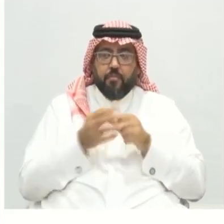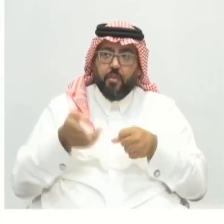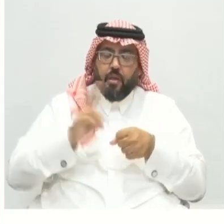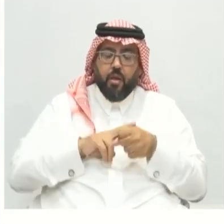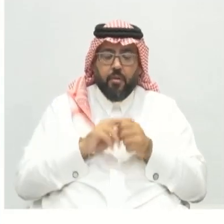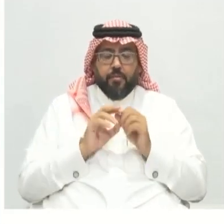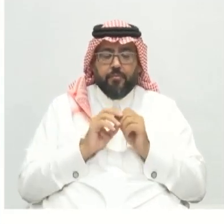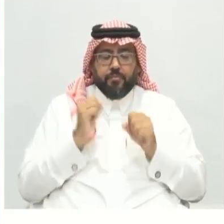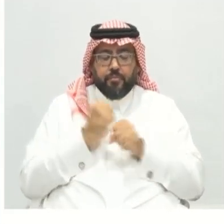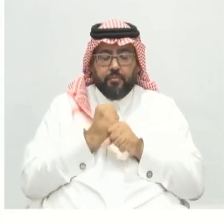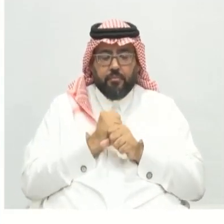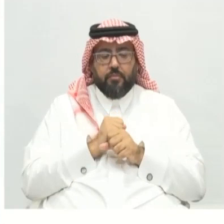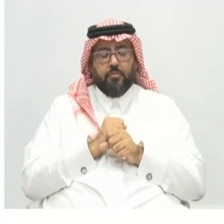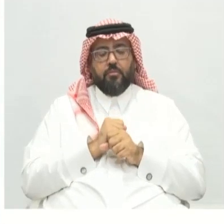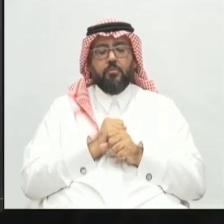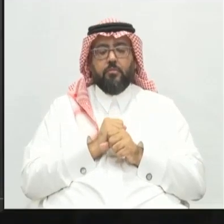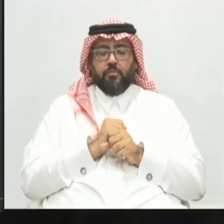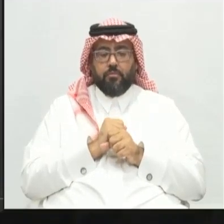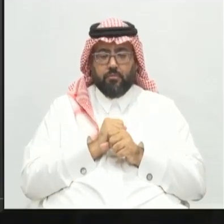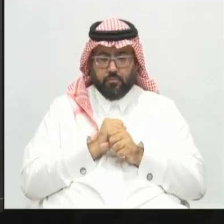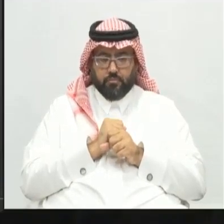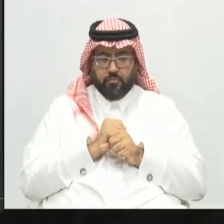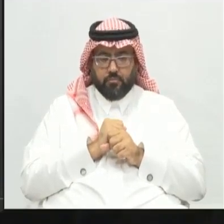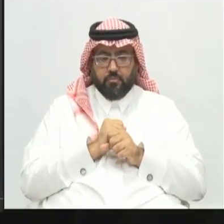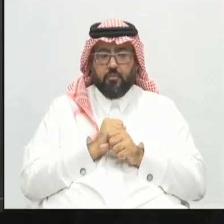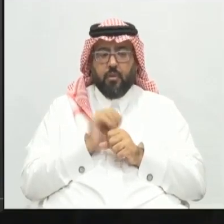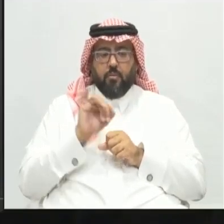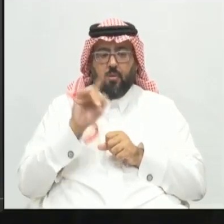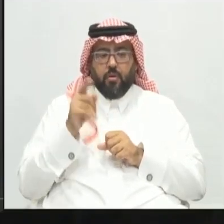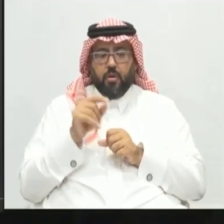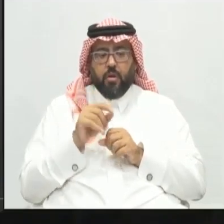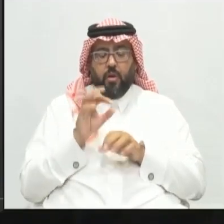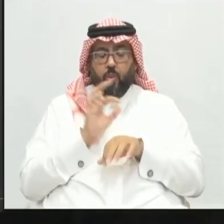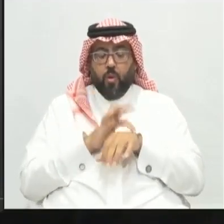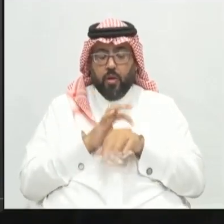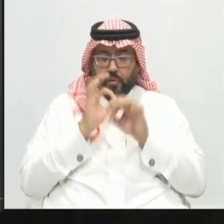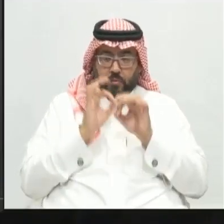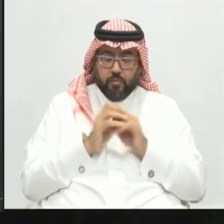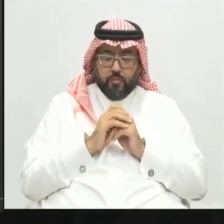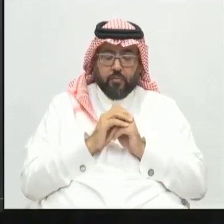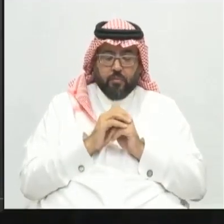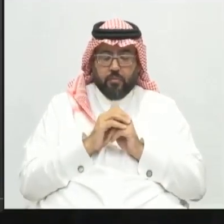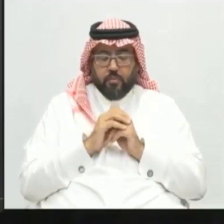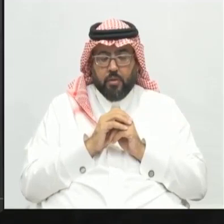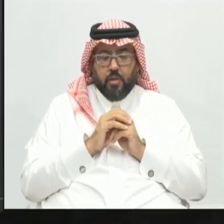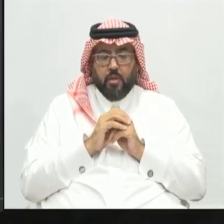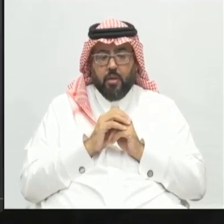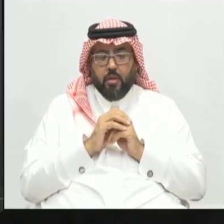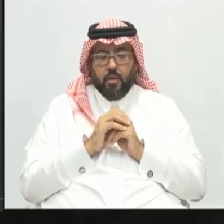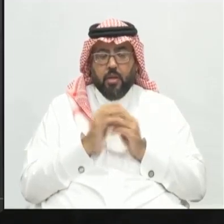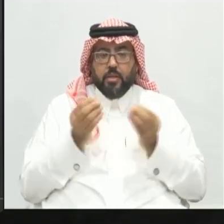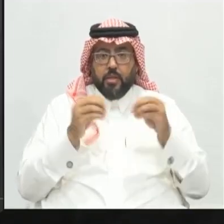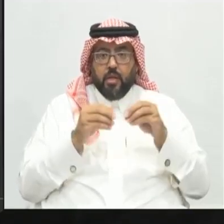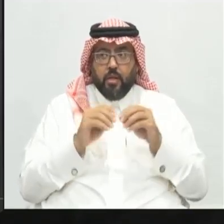العمل مره اخرى اذا اذا قمت بتوفير الموارد بالقدر الذي يحتاجه المشروع من غير